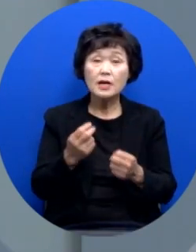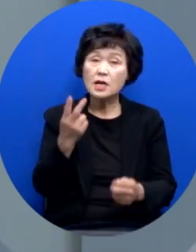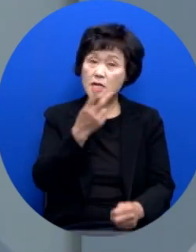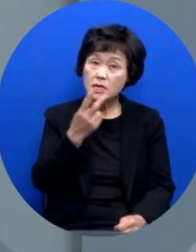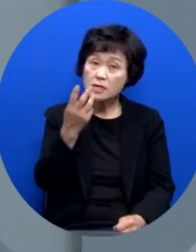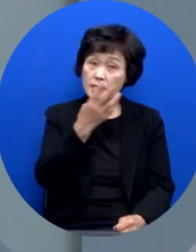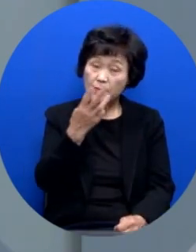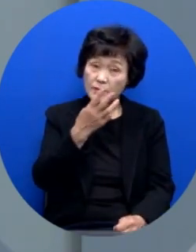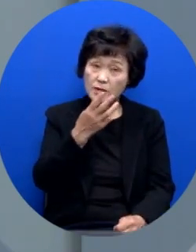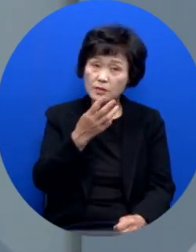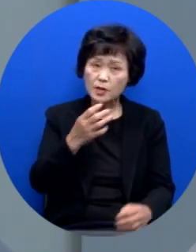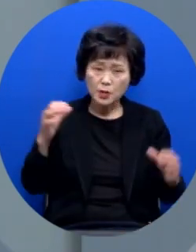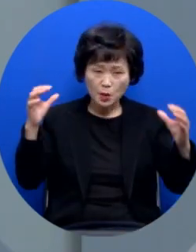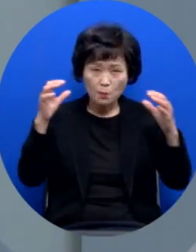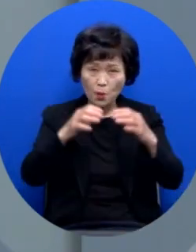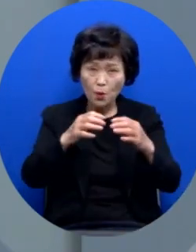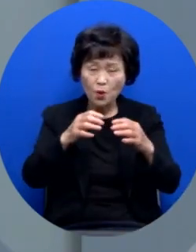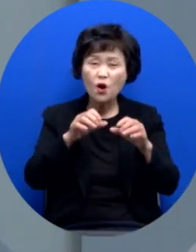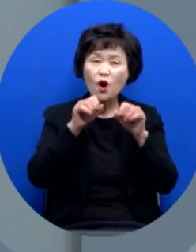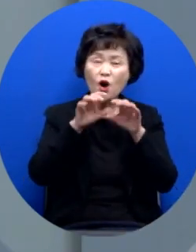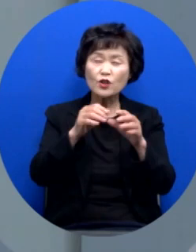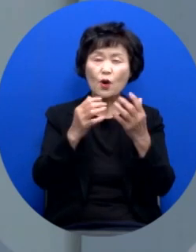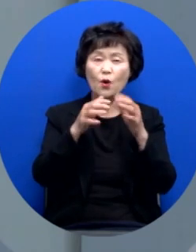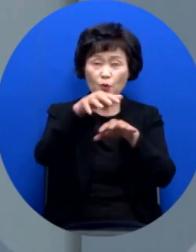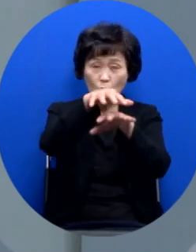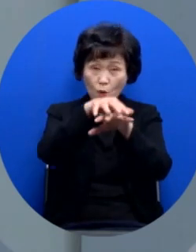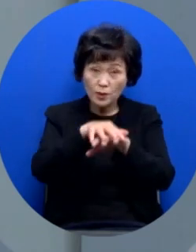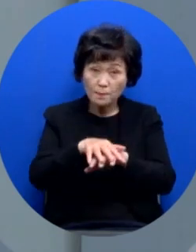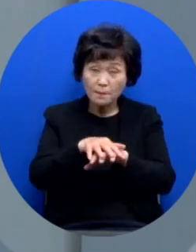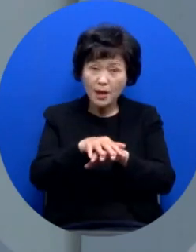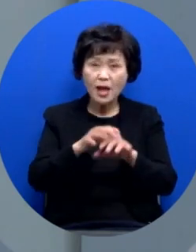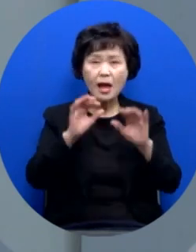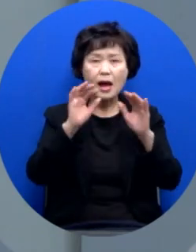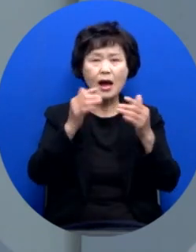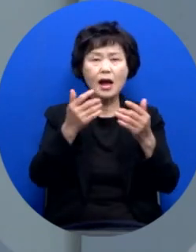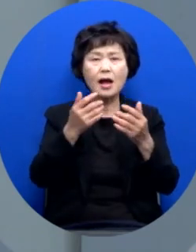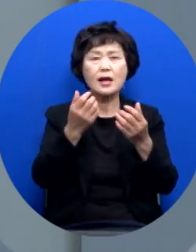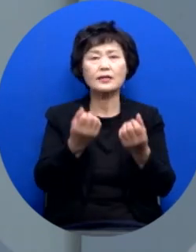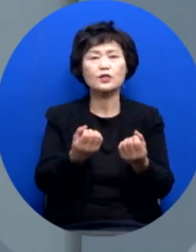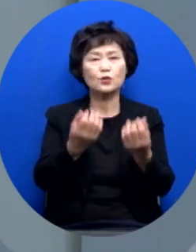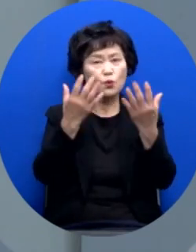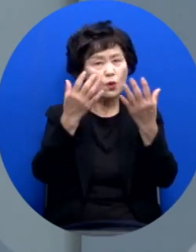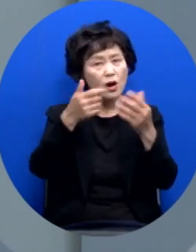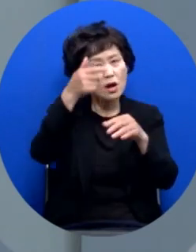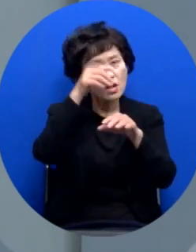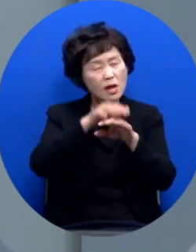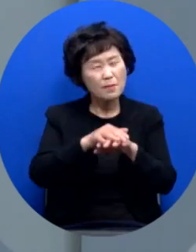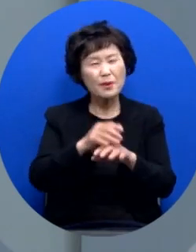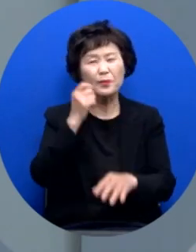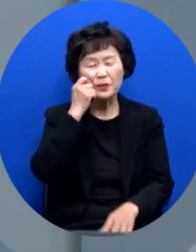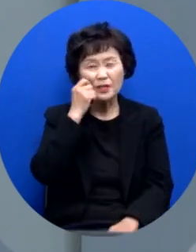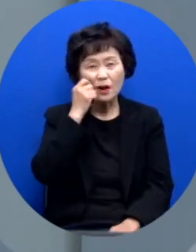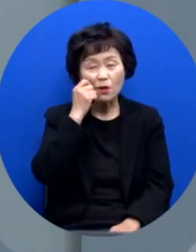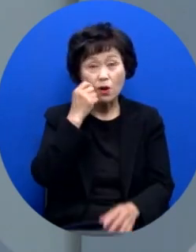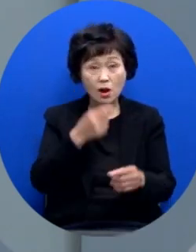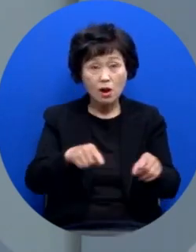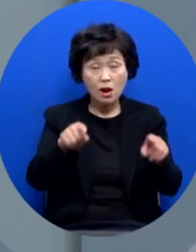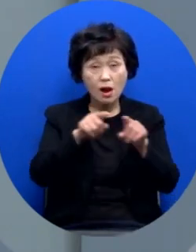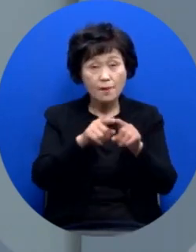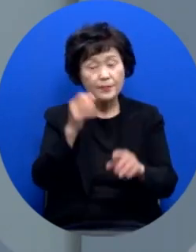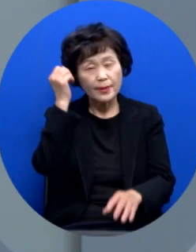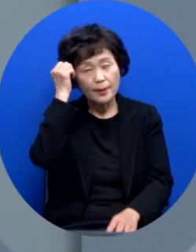명이 한꺼번에 모여서 전도집회라는 어린이 대잔치는 할 수 없었고요. 또 합숙하는 훈련들도 하지를